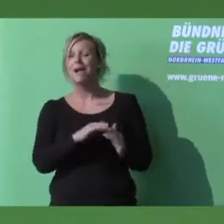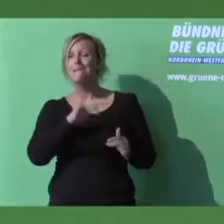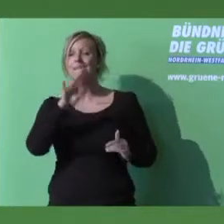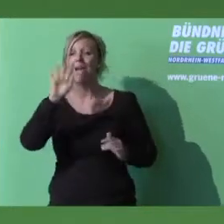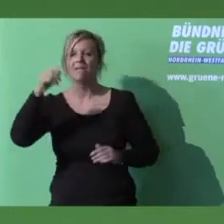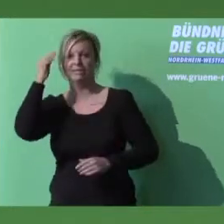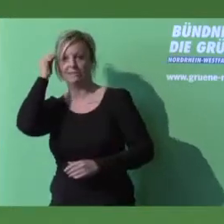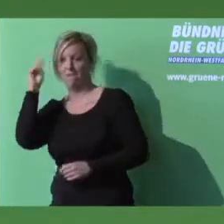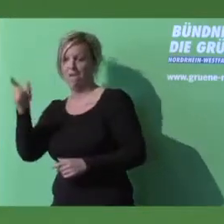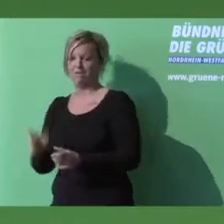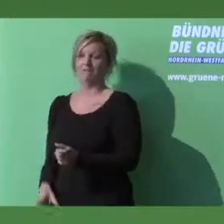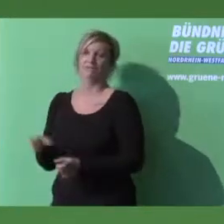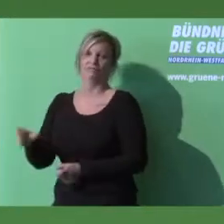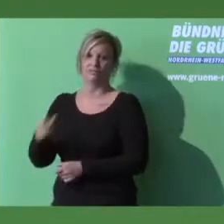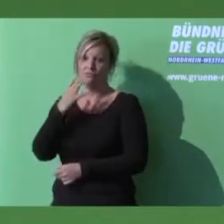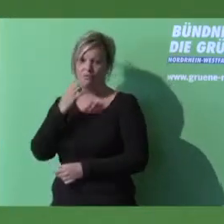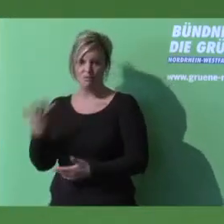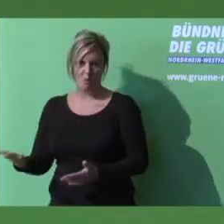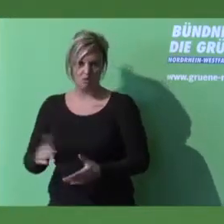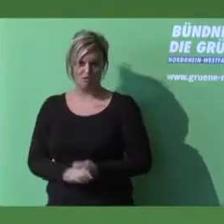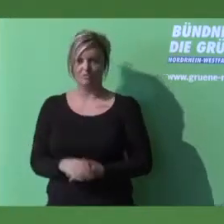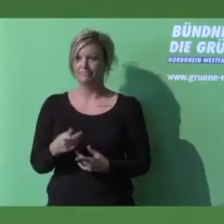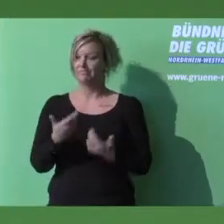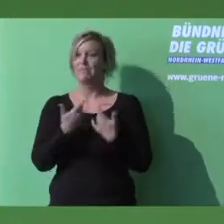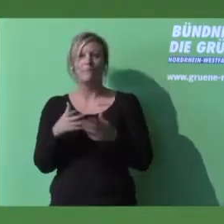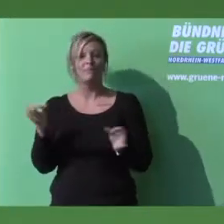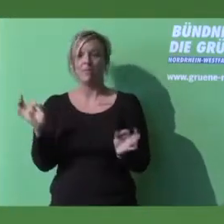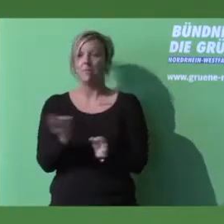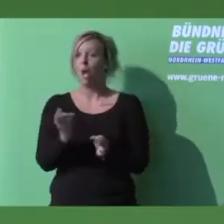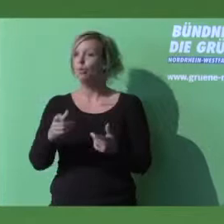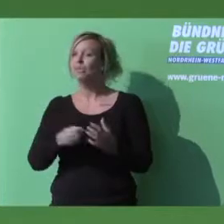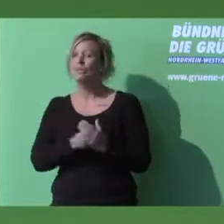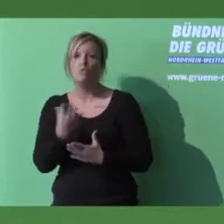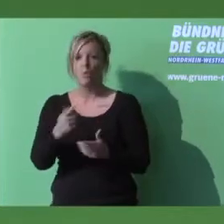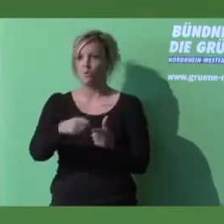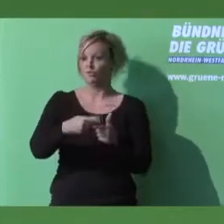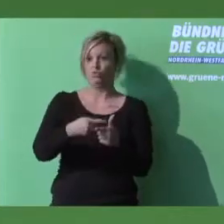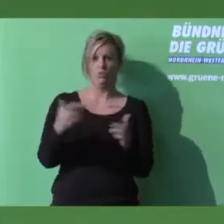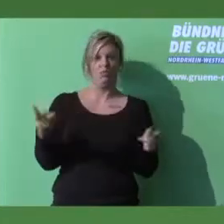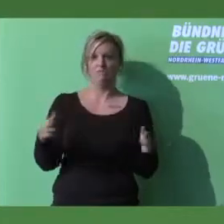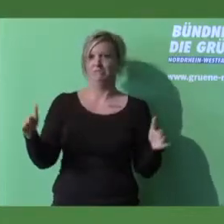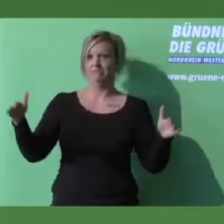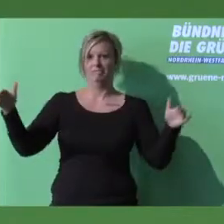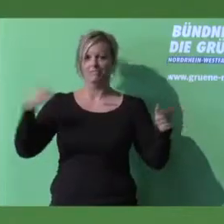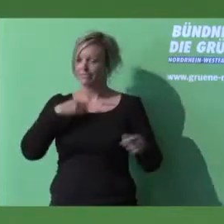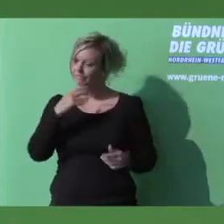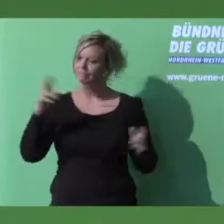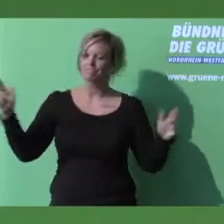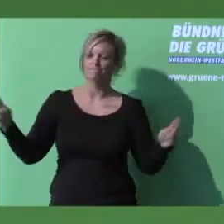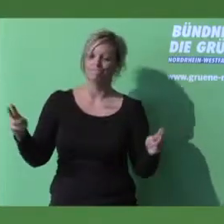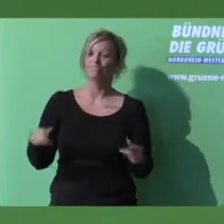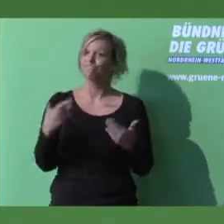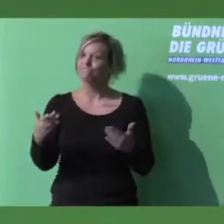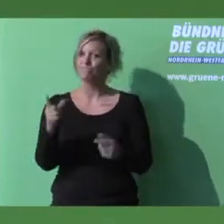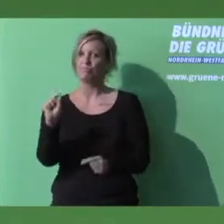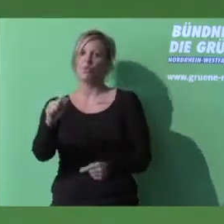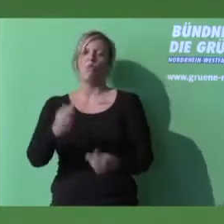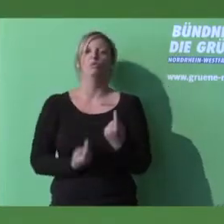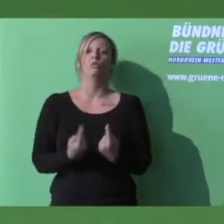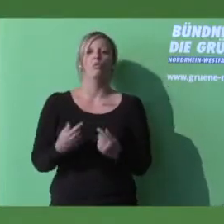will. Und das alles, ohne dass wir neue Schulden abmachen, sondern indem wir Schulden senken. Das ist grüne Politik.